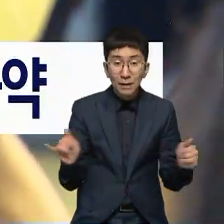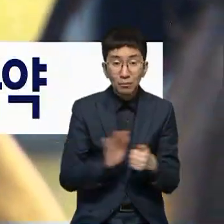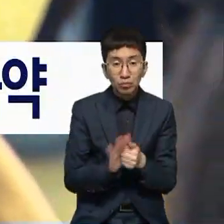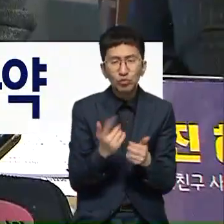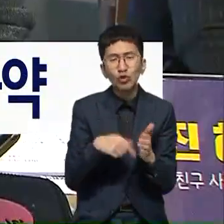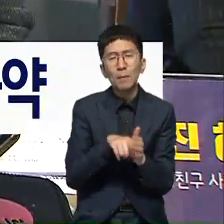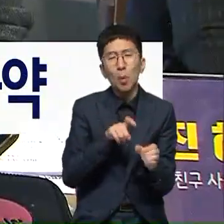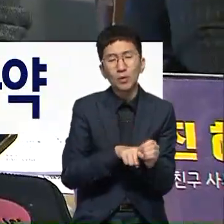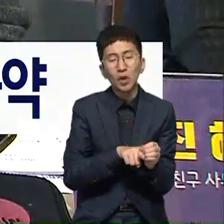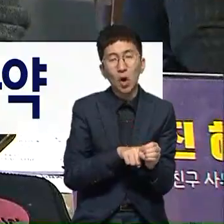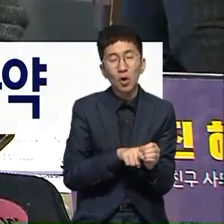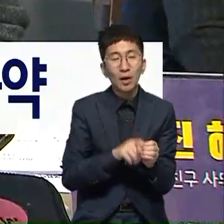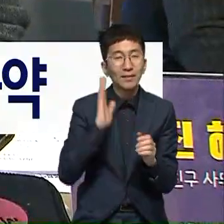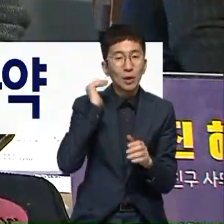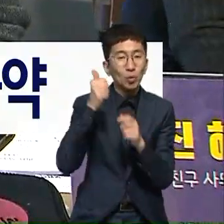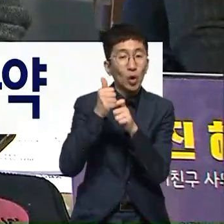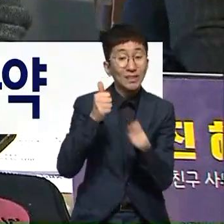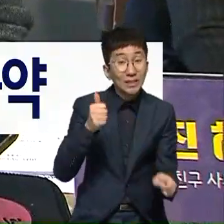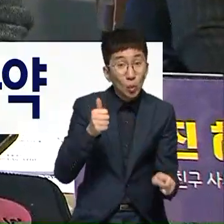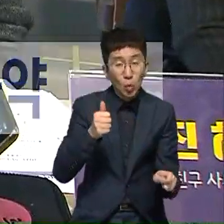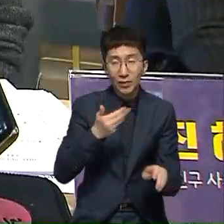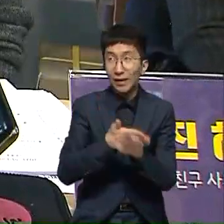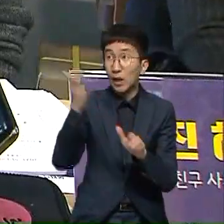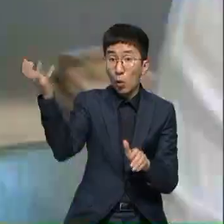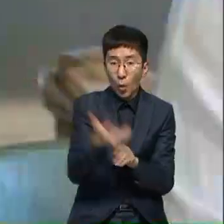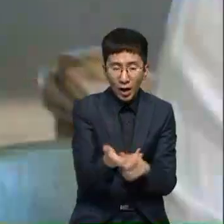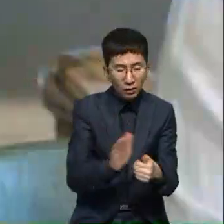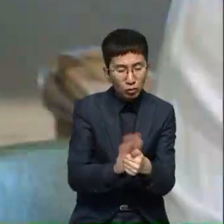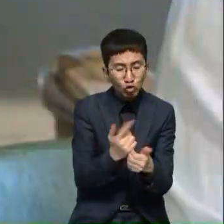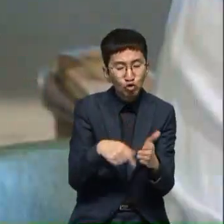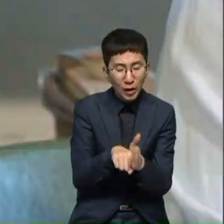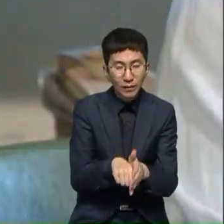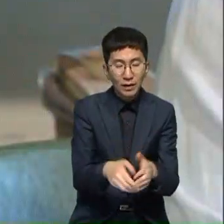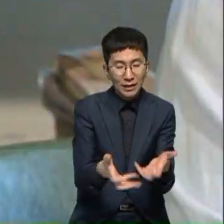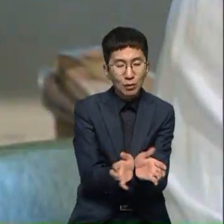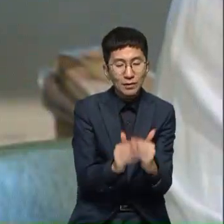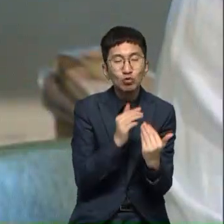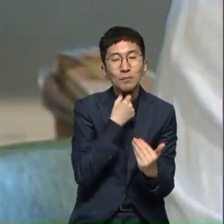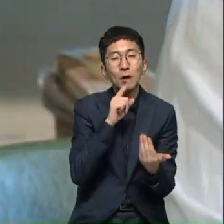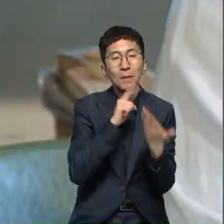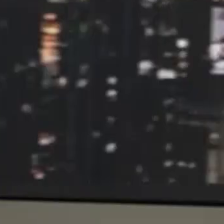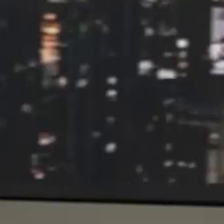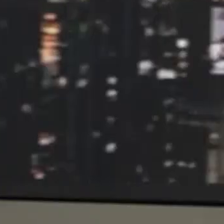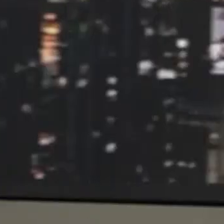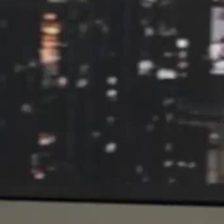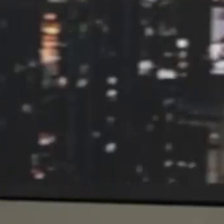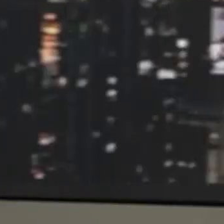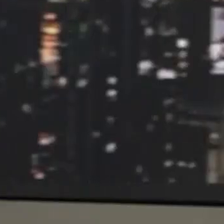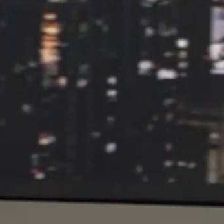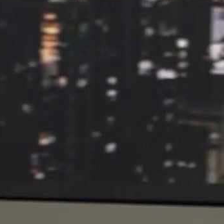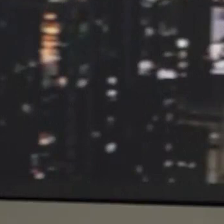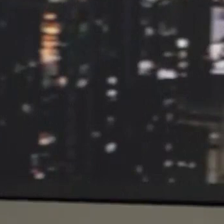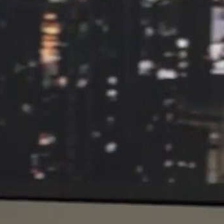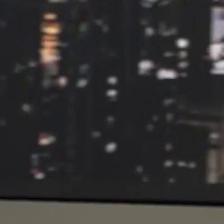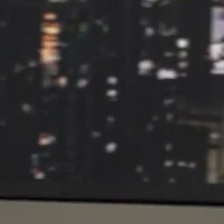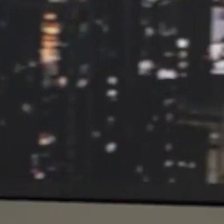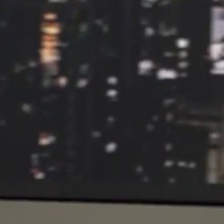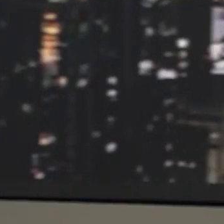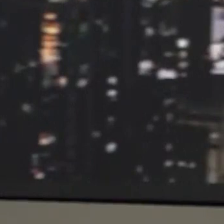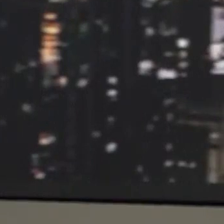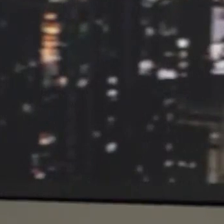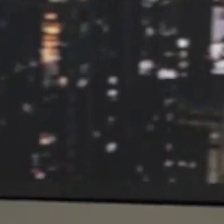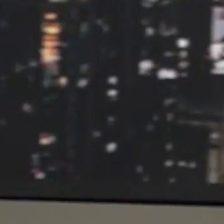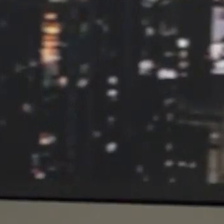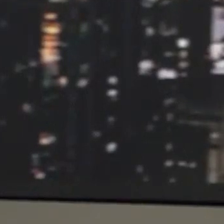이주사회 전환위원회를 설치하겠다고 공약했습니다. SBS 김영래입니다. 네, 안녕하십니까. 김현우입니다. 더 많은